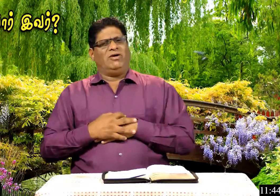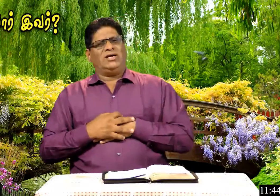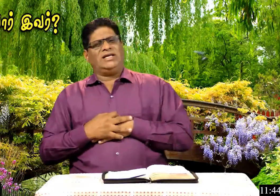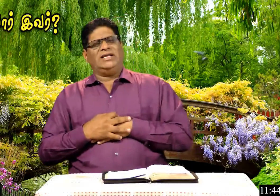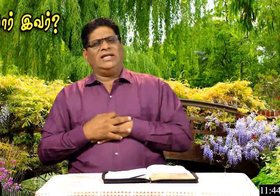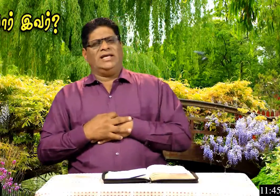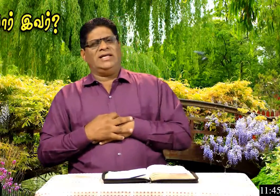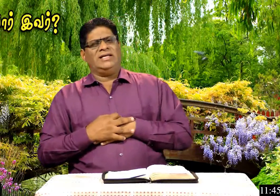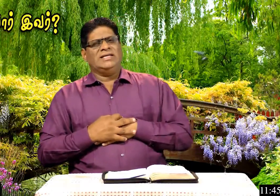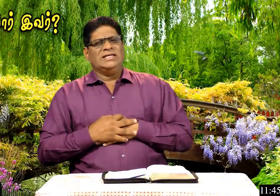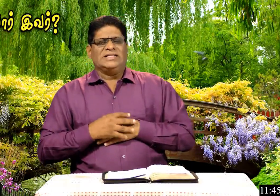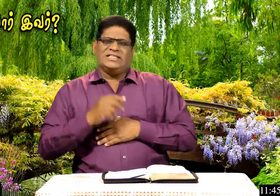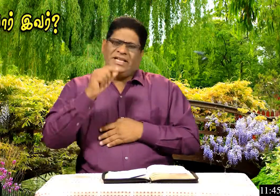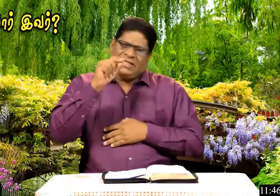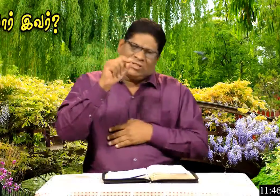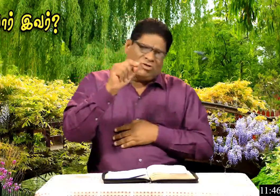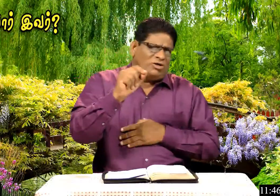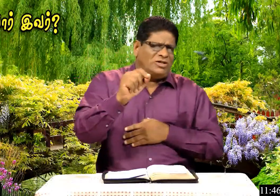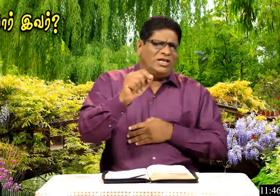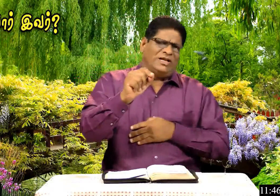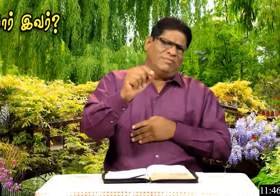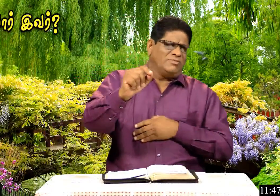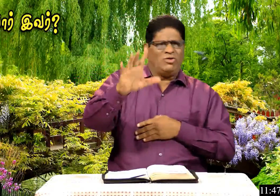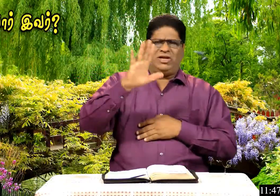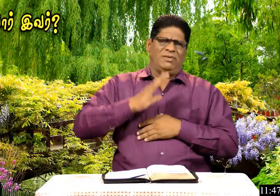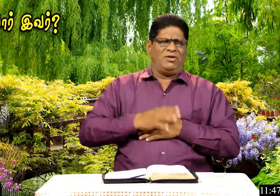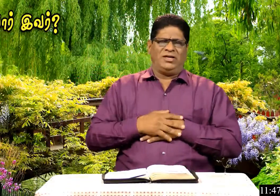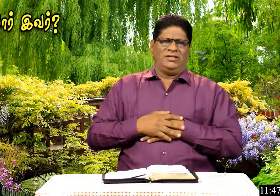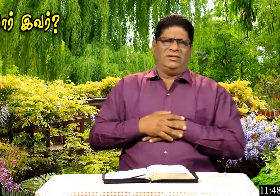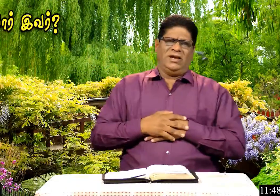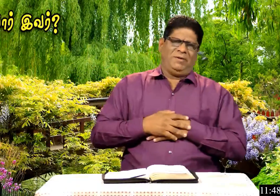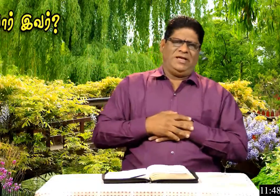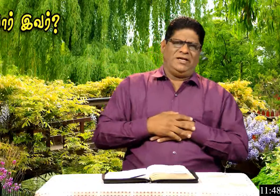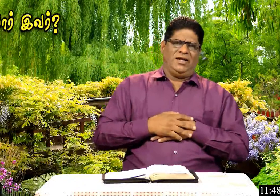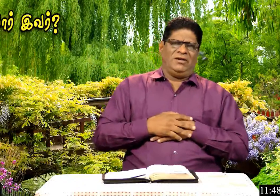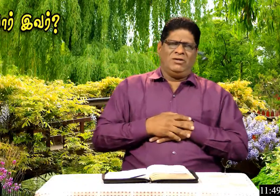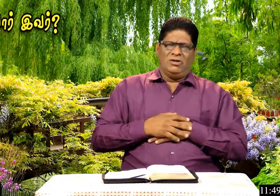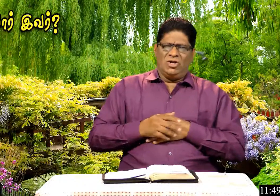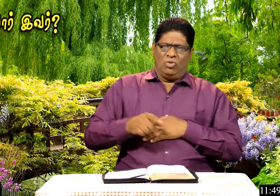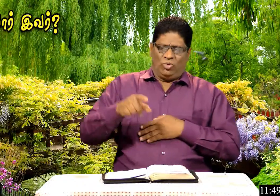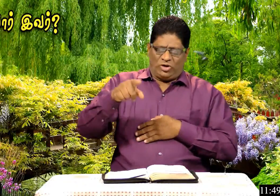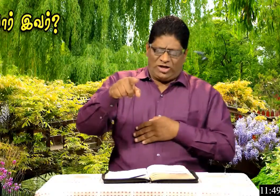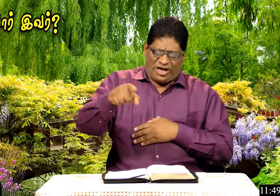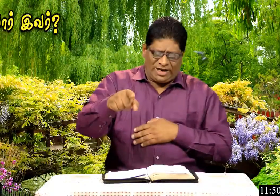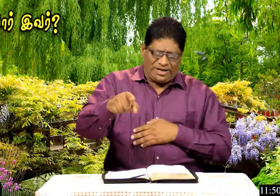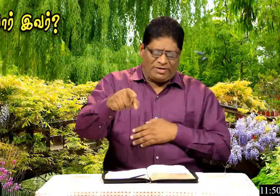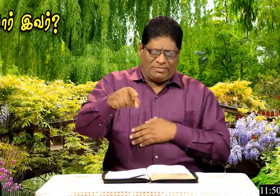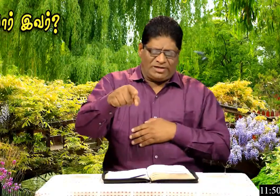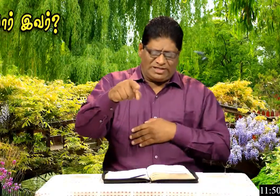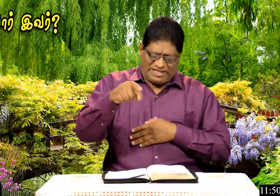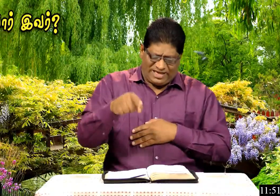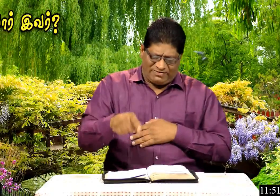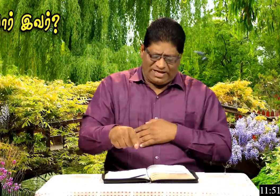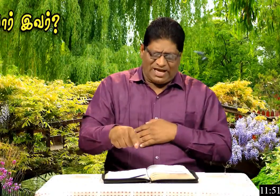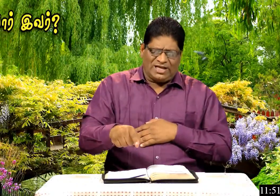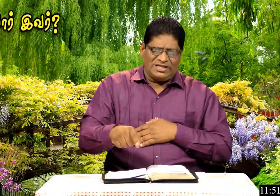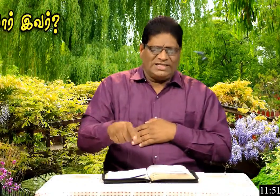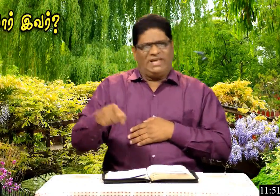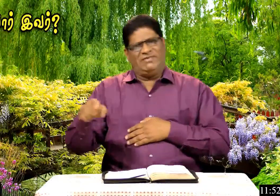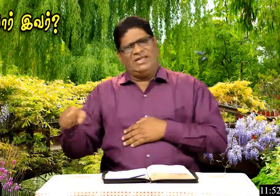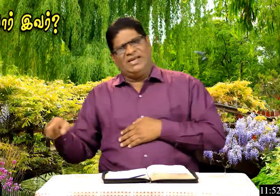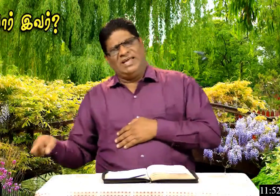நம்முடைய வாழ்க்கையிலே தெரிந்து கொள்ளுதல் என்பது முக்கியமானது. அப்படி என்றால் ஒரு காரியம் நமக்கு